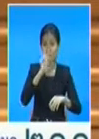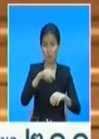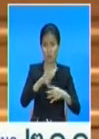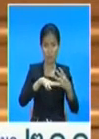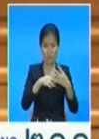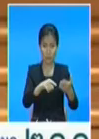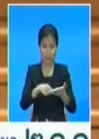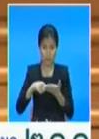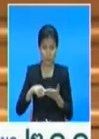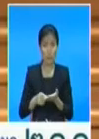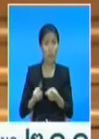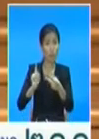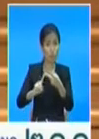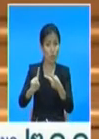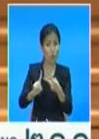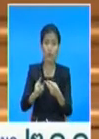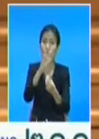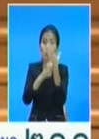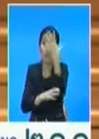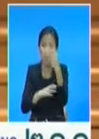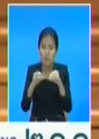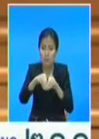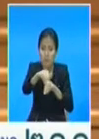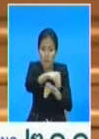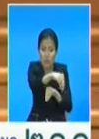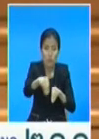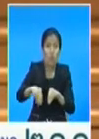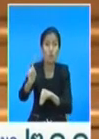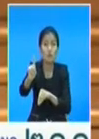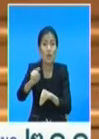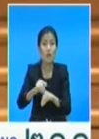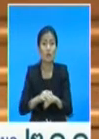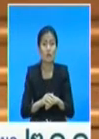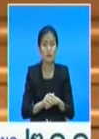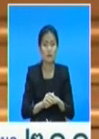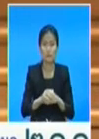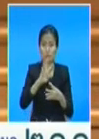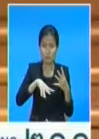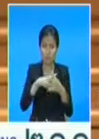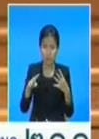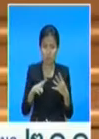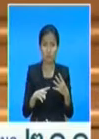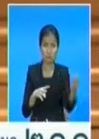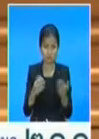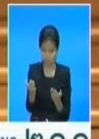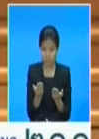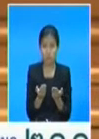จะต้องเสนอแผนภูมิทัศน์ในการที่จะก่อสร้างอาคารมาด้วยดังนั้นของเร